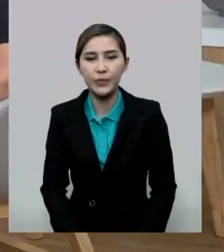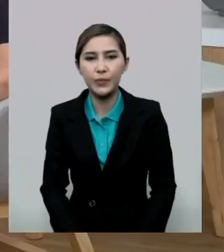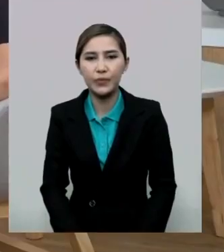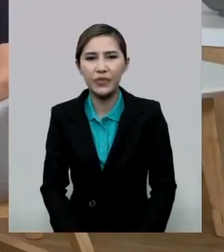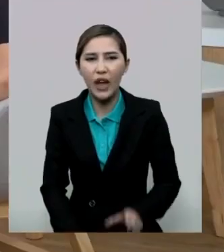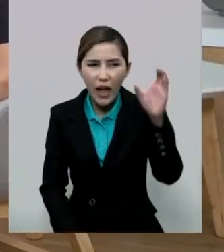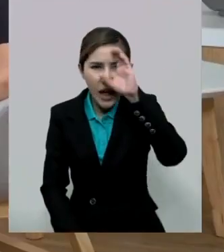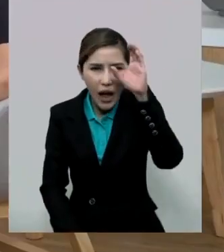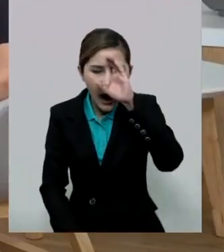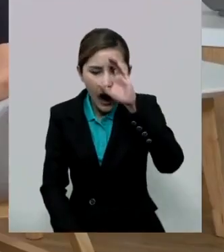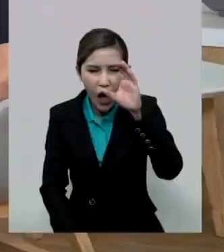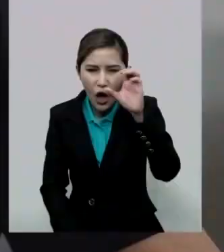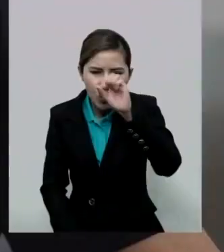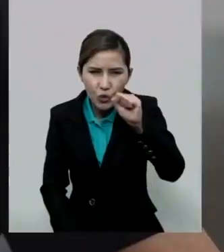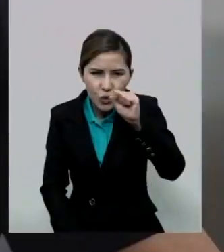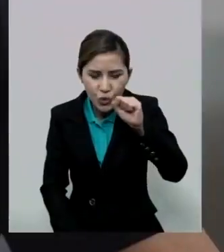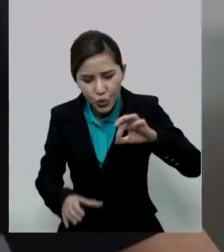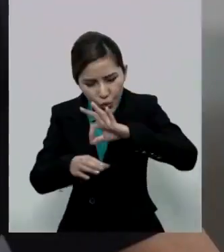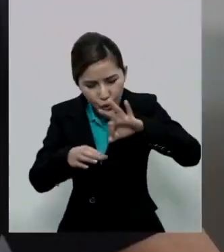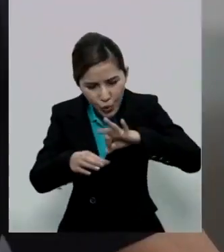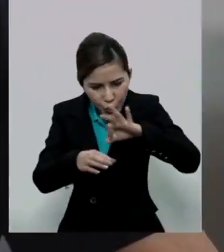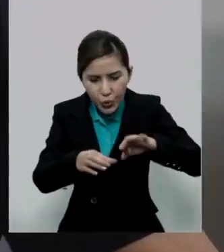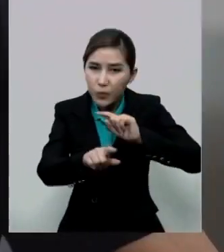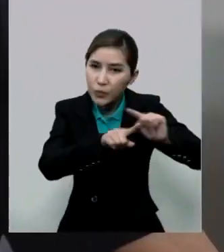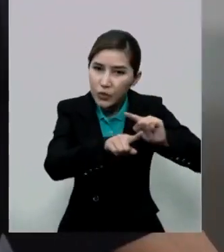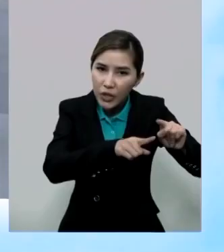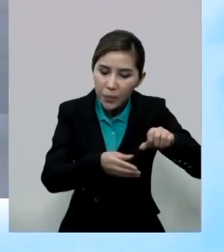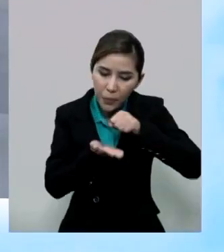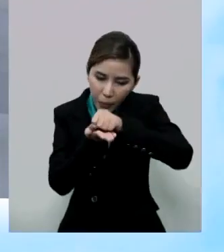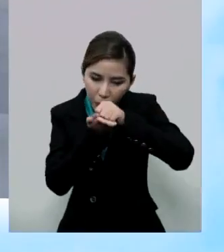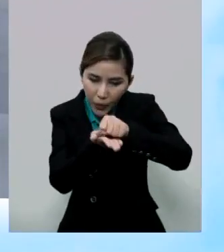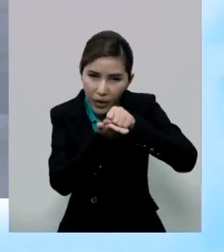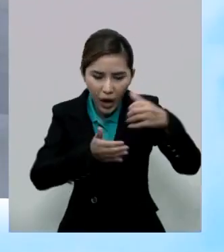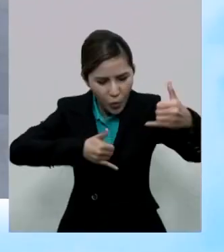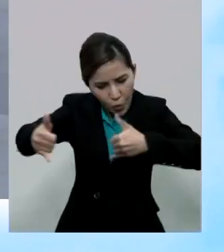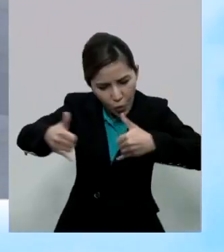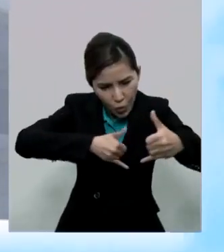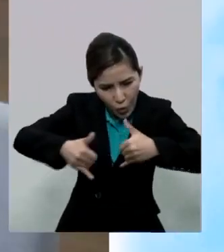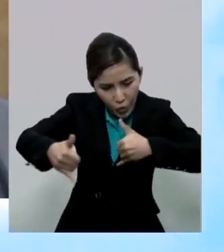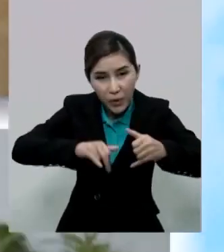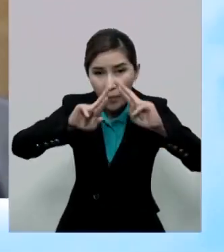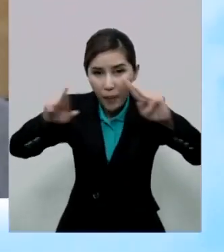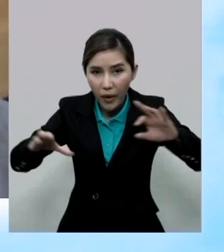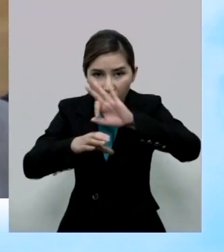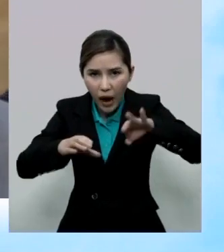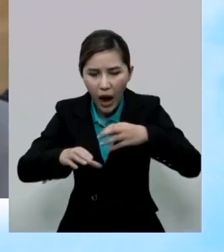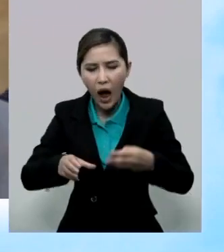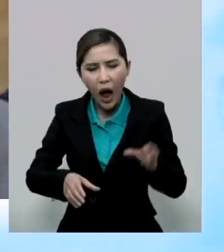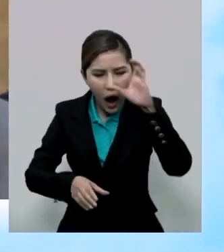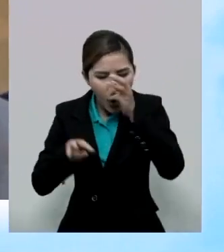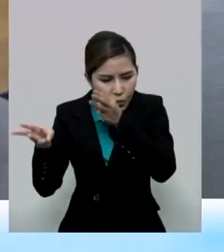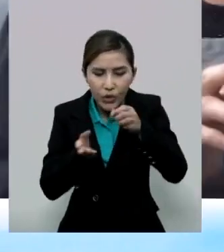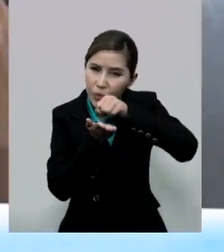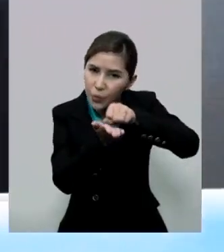ก็จะใช้ในการหาสูตรครับหาสูตรเครื่องดื่มต่างๆนะครับเพื่อมาเสิร์ฟให้กับลูกค้าแล้วก็หาวิธีการบริการ